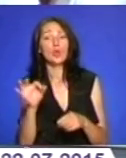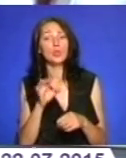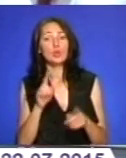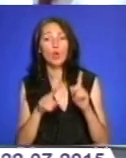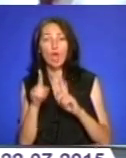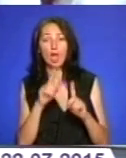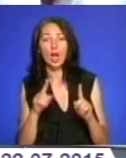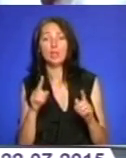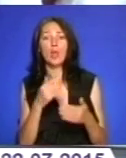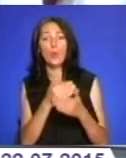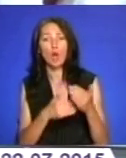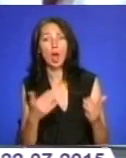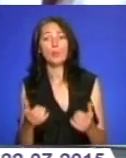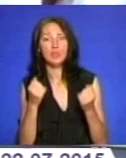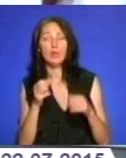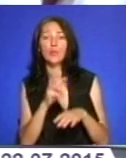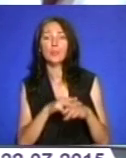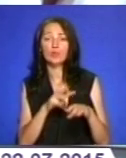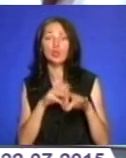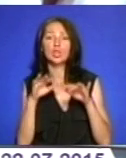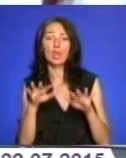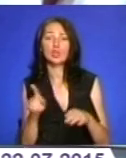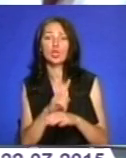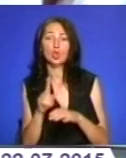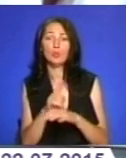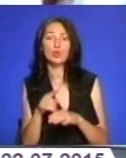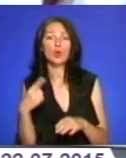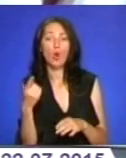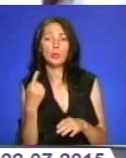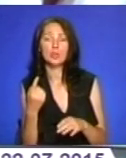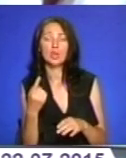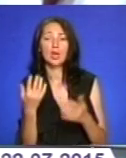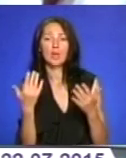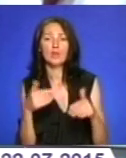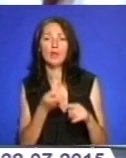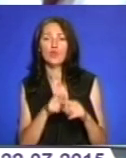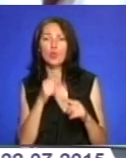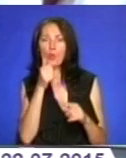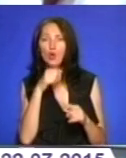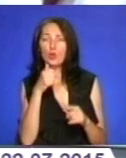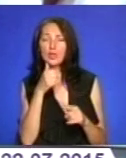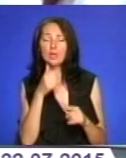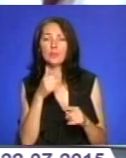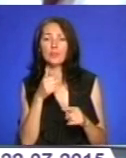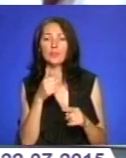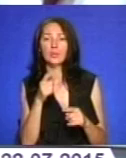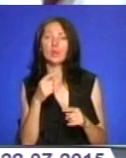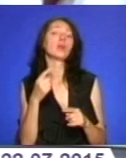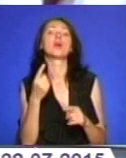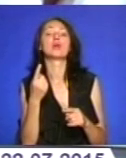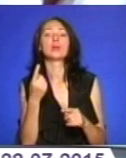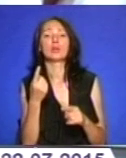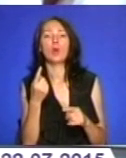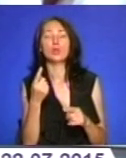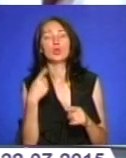програму підтримки правоохоронної діяльності в Тернопільській області. Вже в цьому році з обласного бюджету